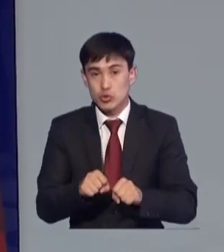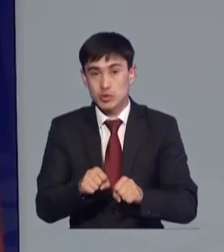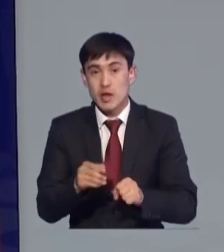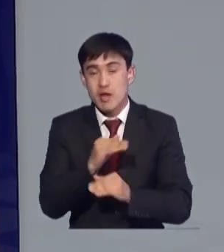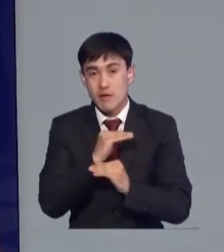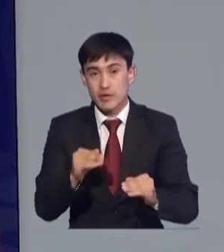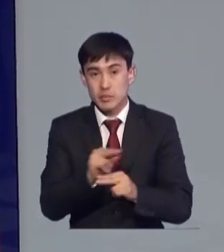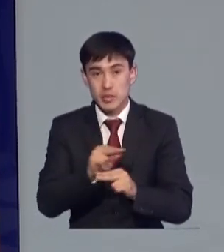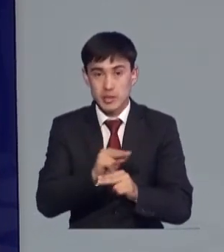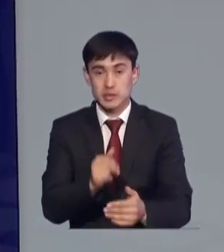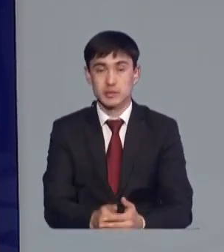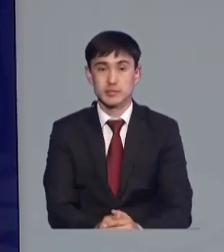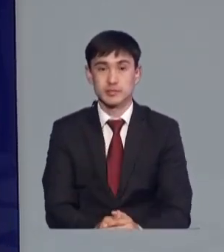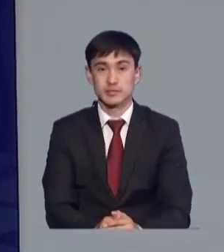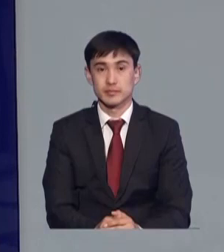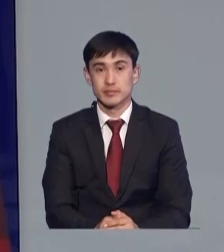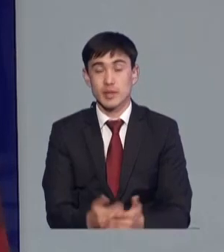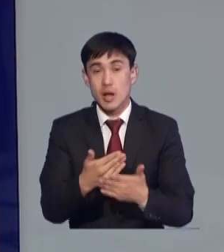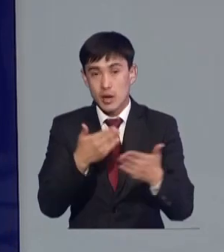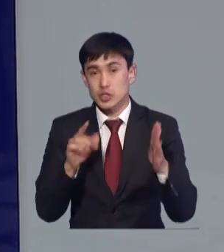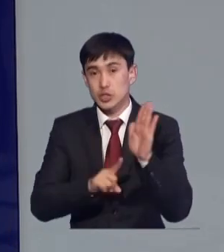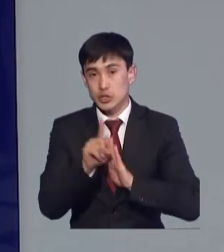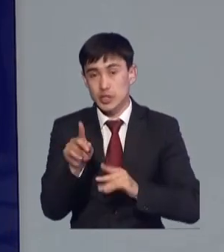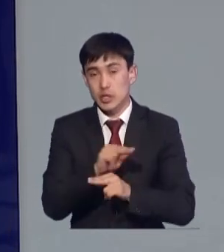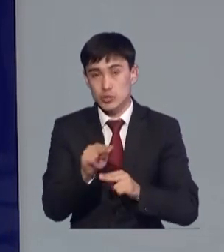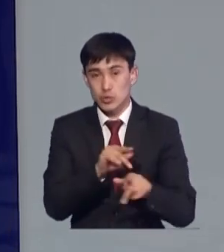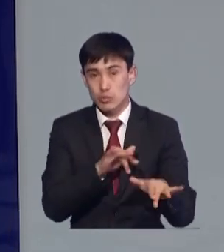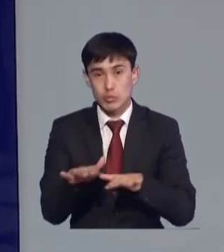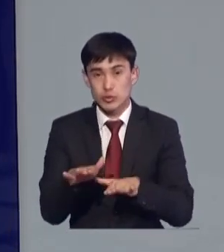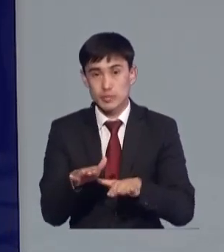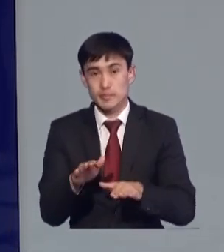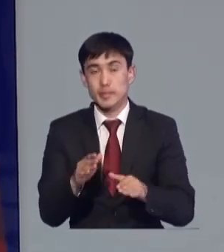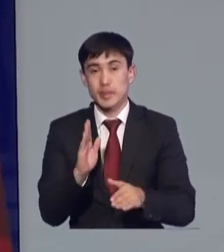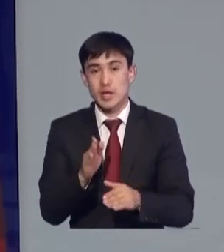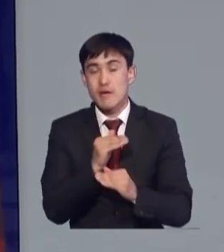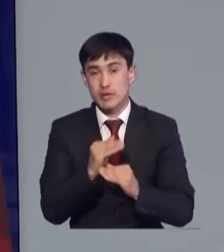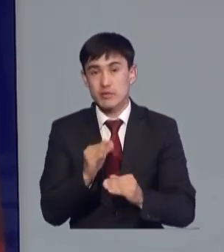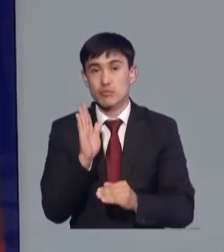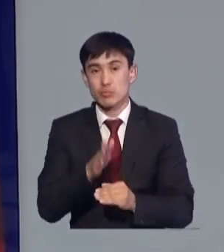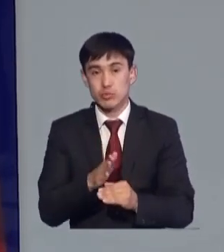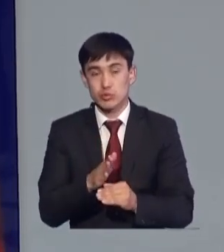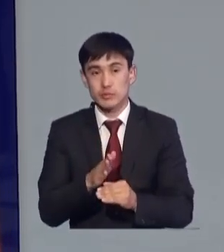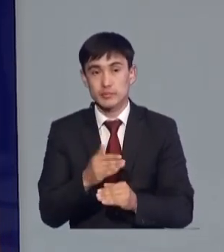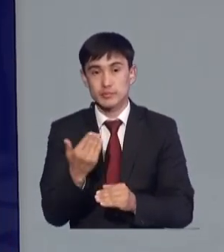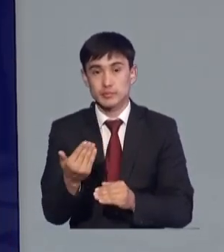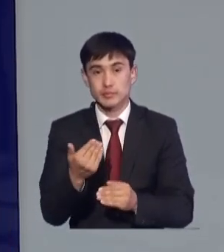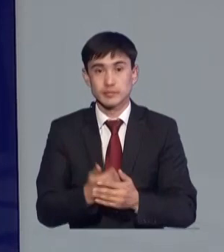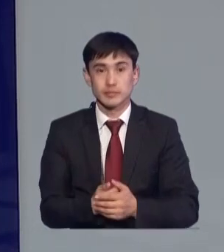эффективнее коррекция так скажем то есть чем раньше начать коррекцию коррекционную помощь тем эффективнее будет